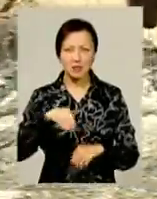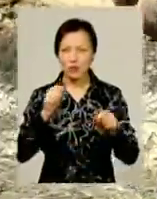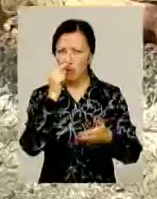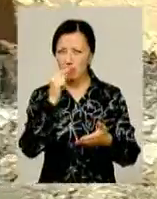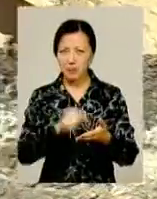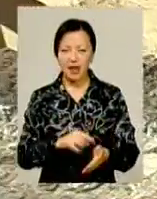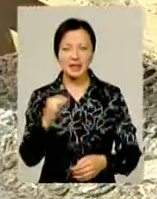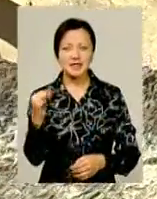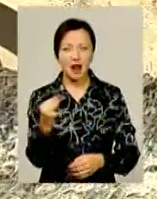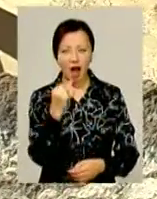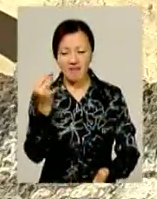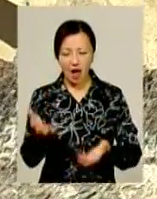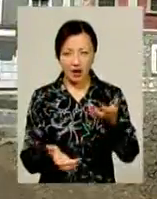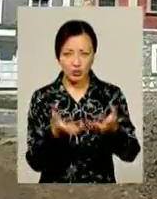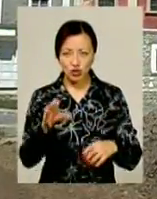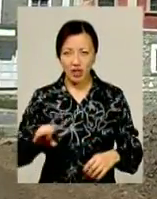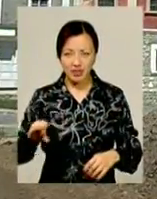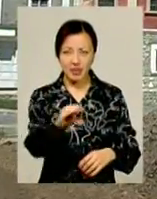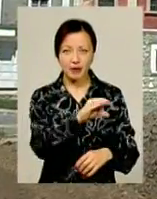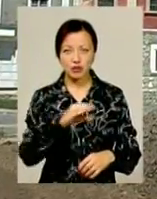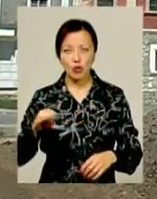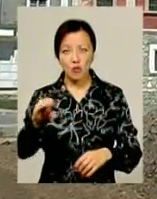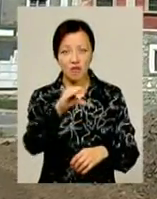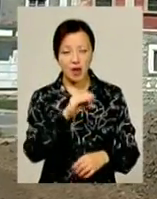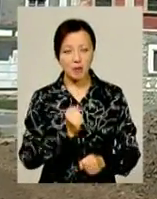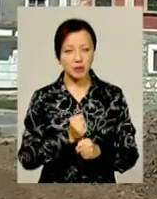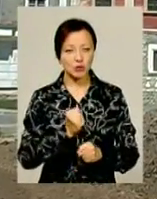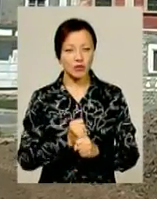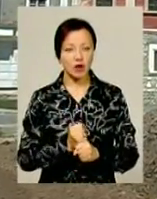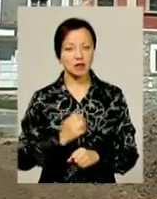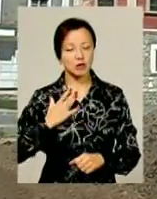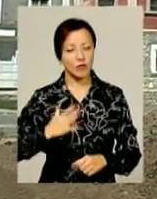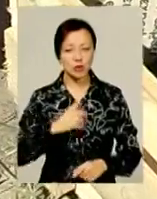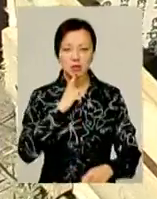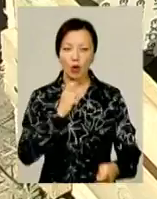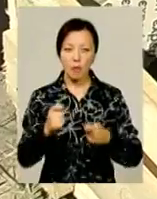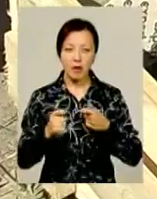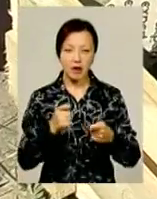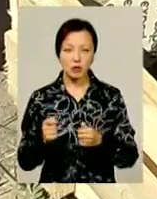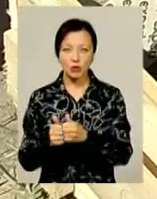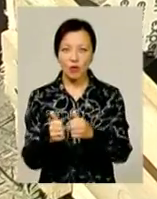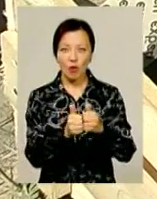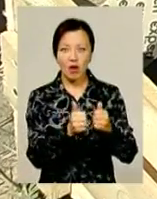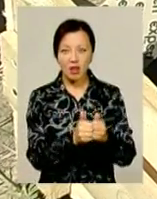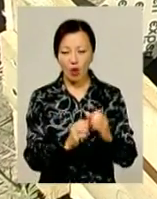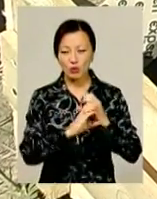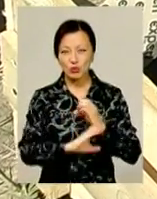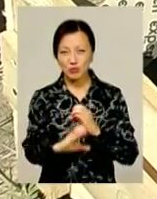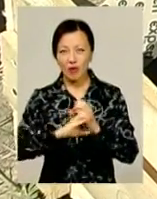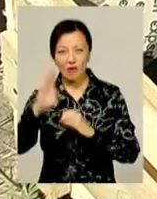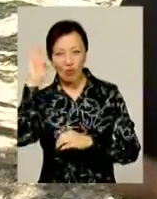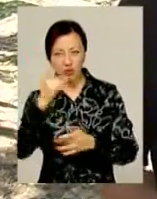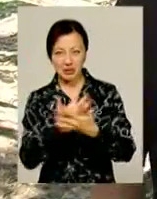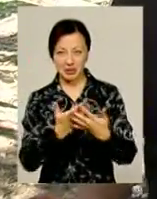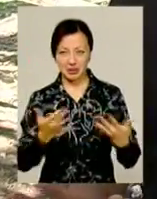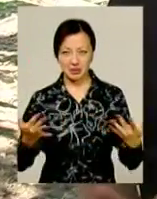на цікаві археологічні нашарування. Однак працювати доводиться дуже обережно. Довкола як не лінії комунікацій, то